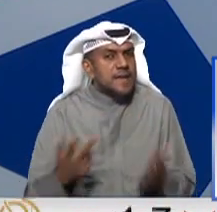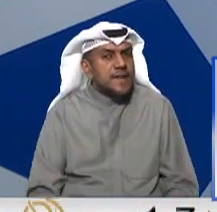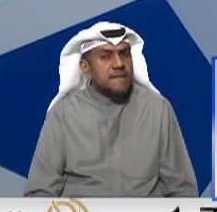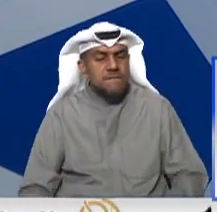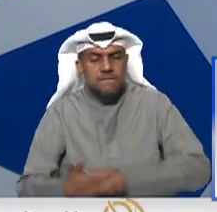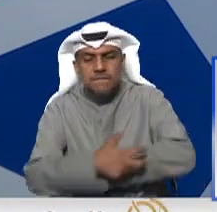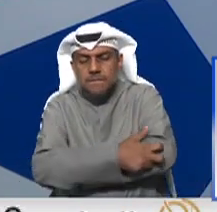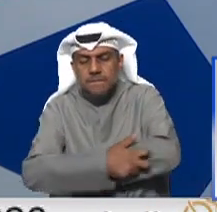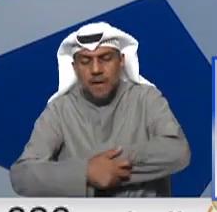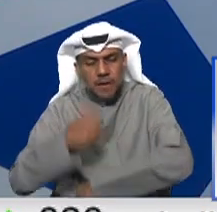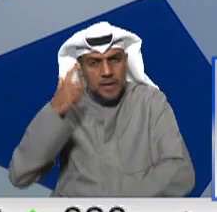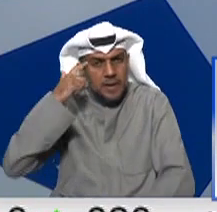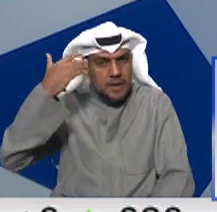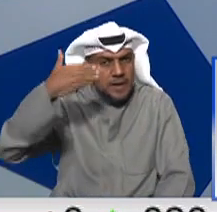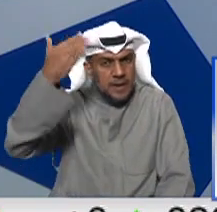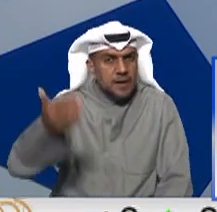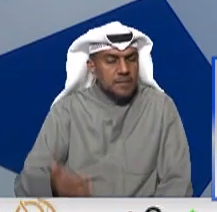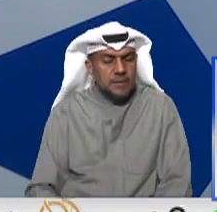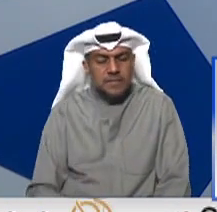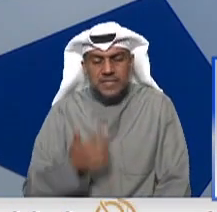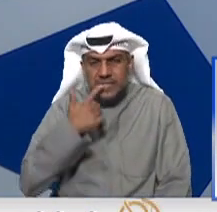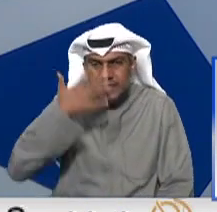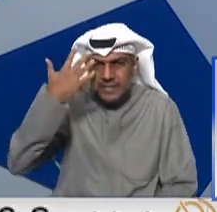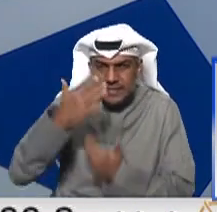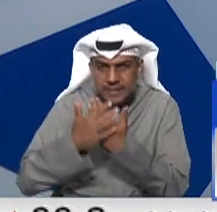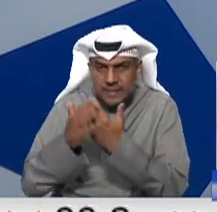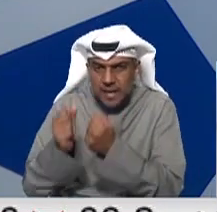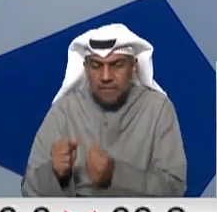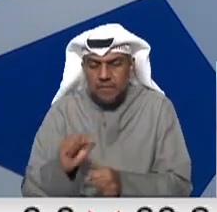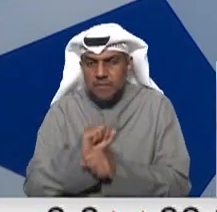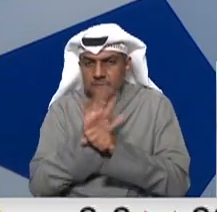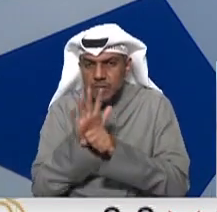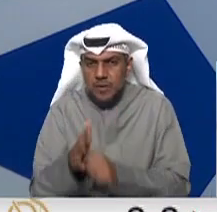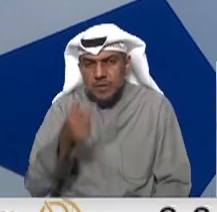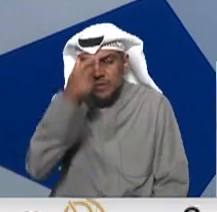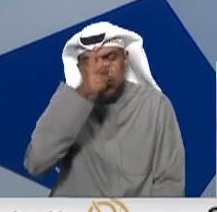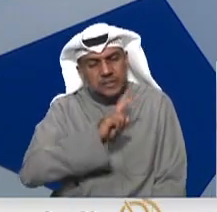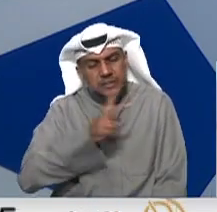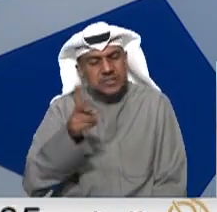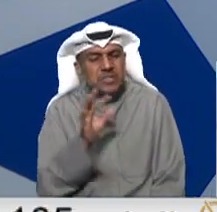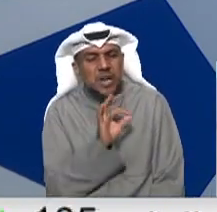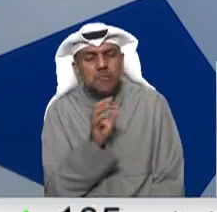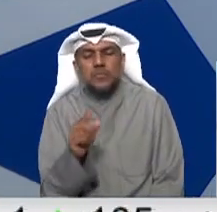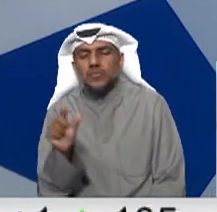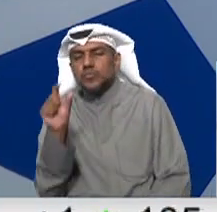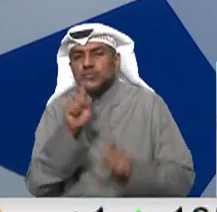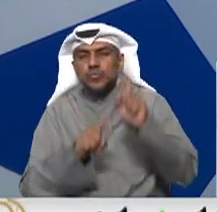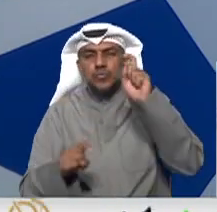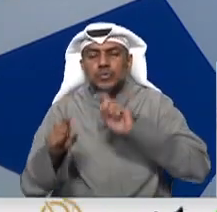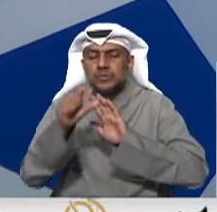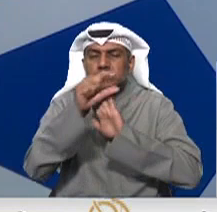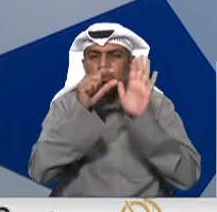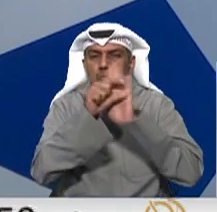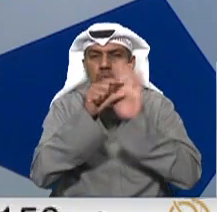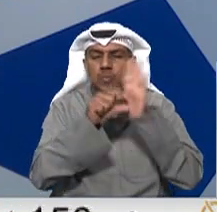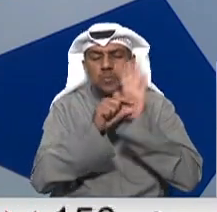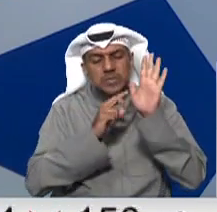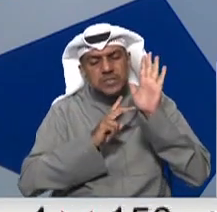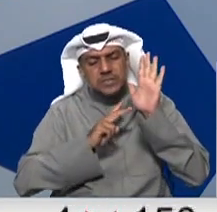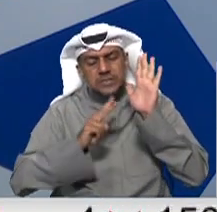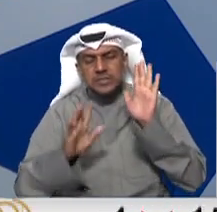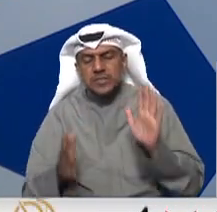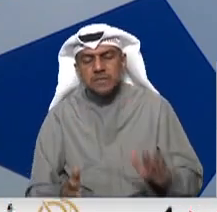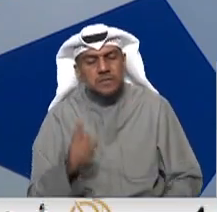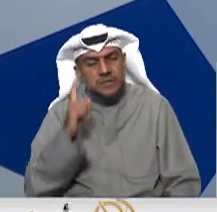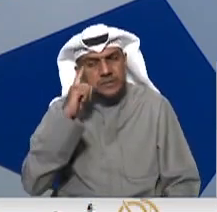الأبعاد، الرعاية الصحية، تأثير الجائحة الصحية السابقة، تكلم على العشوائيات، تكلم على